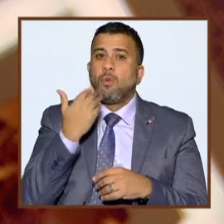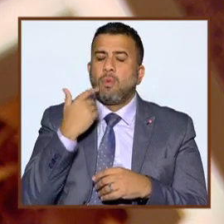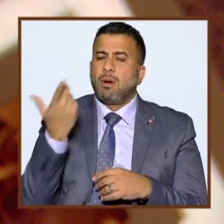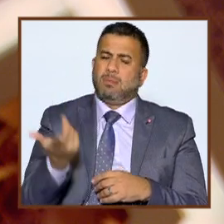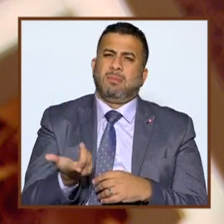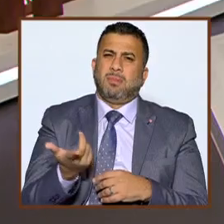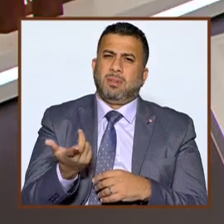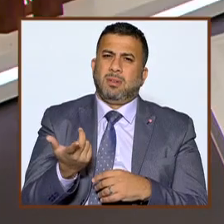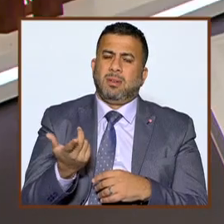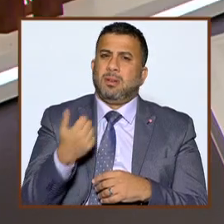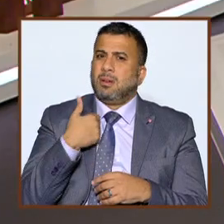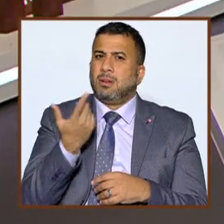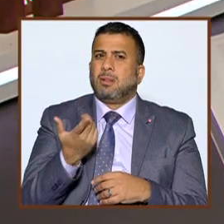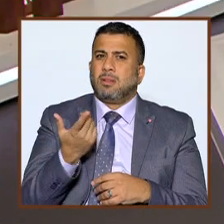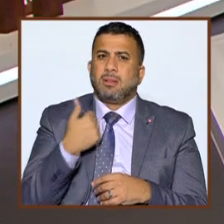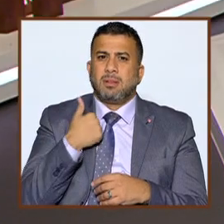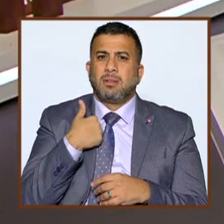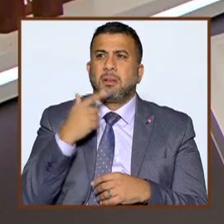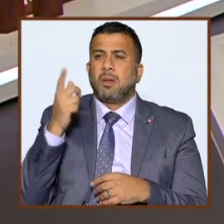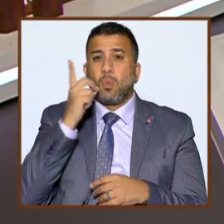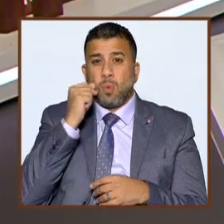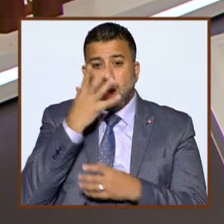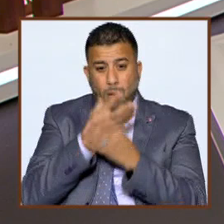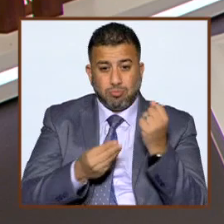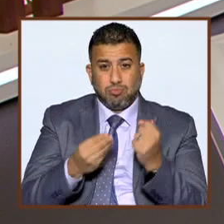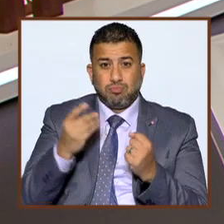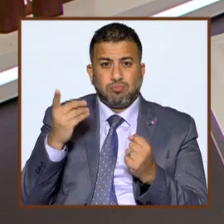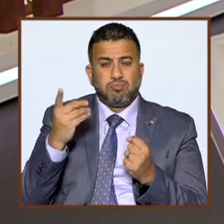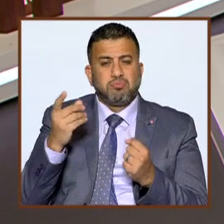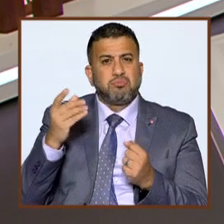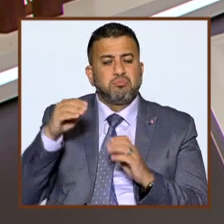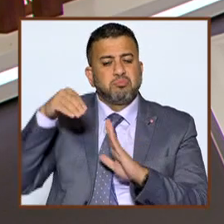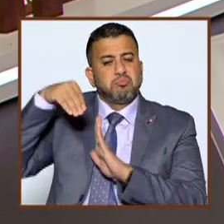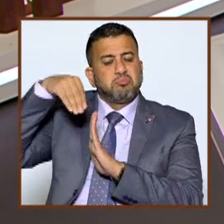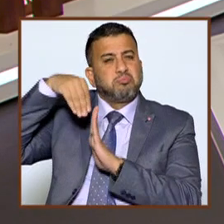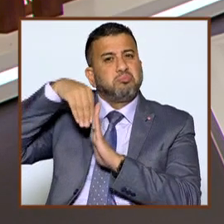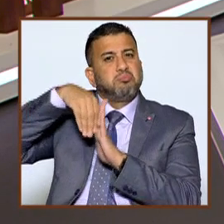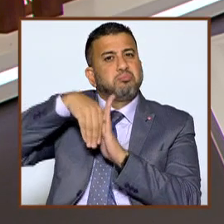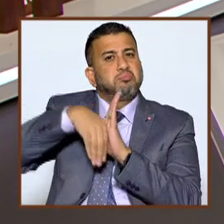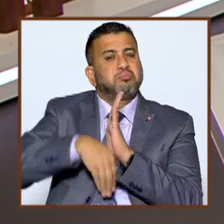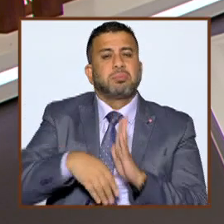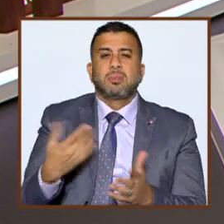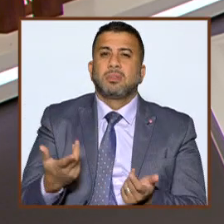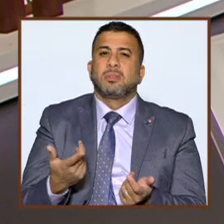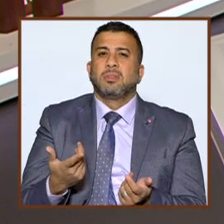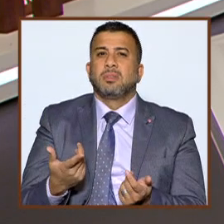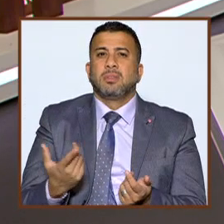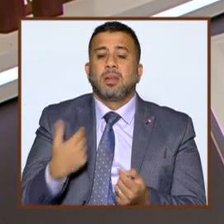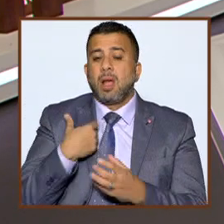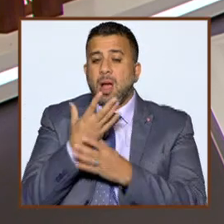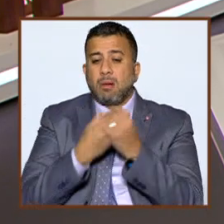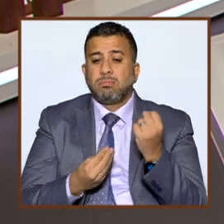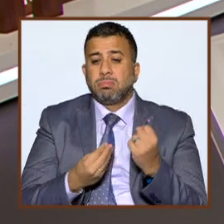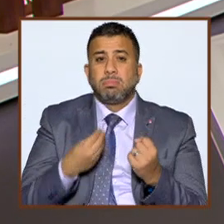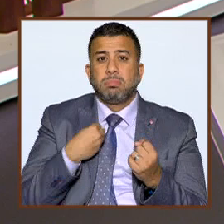شيء. فقال زوجي انا ما مستعد ان انا، الله سبحان الله الانسان عمره بيخلص باي وقت، انا لو مت ابني هذا